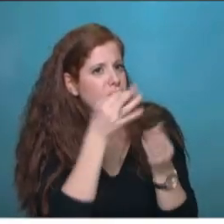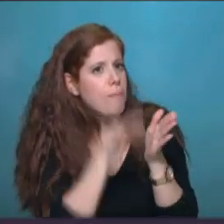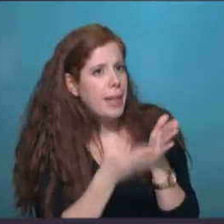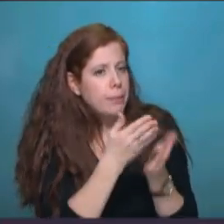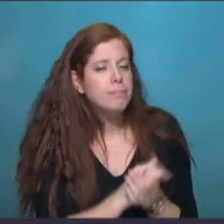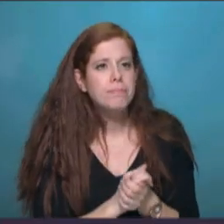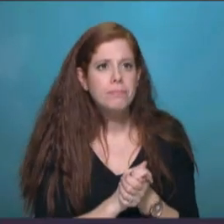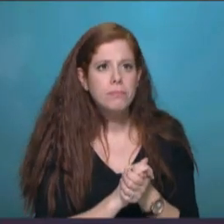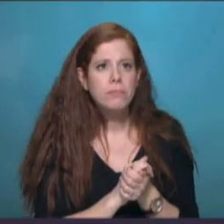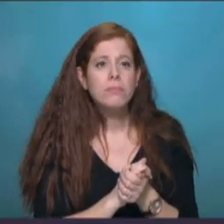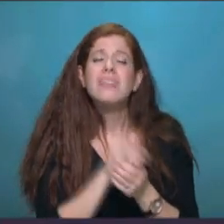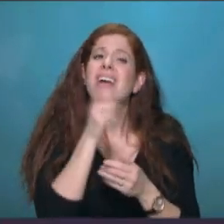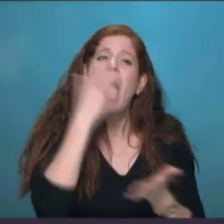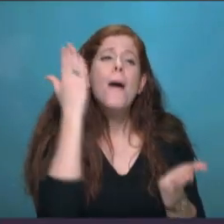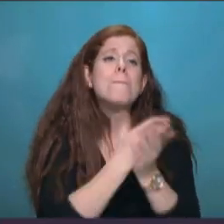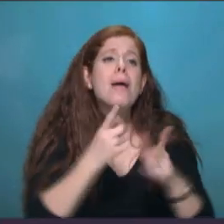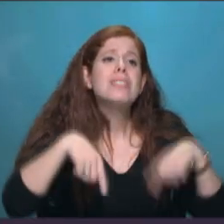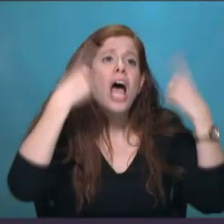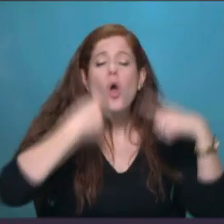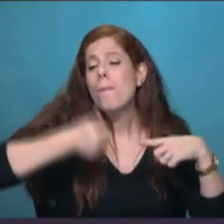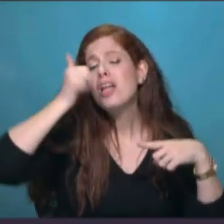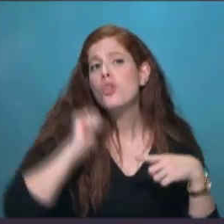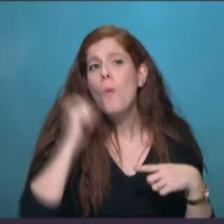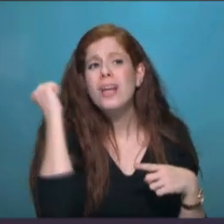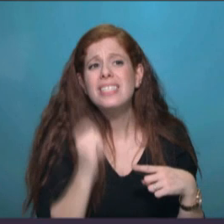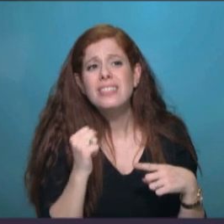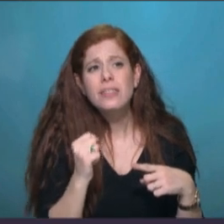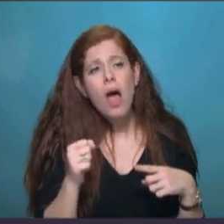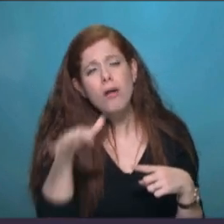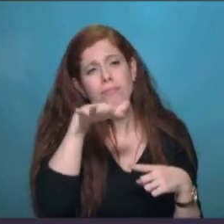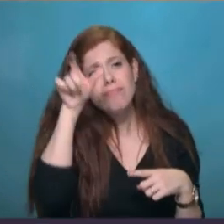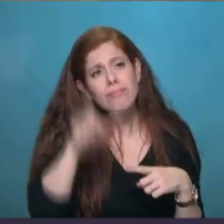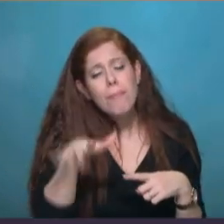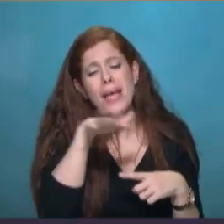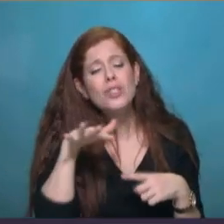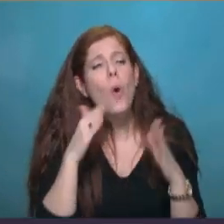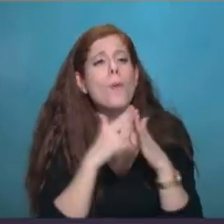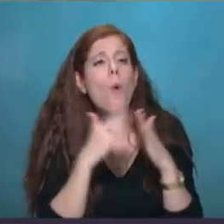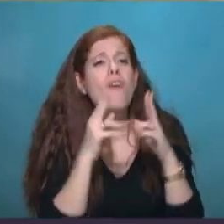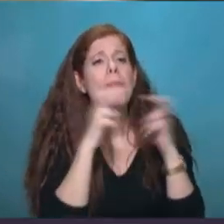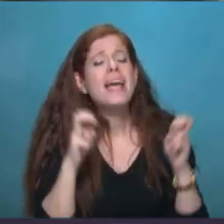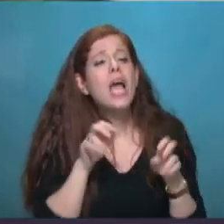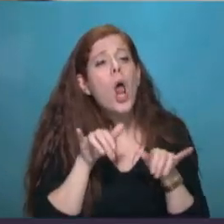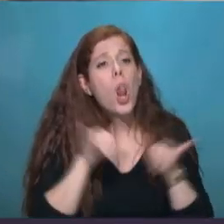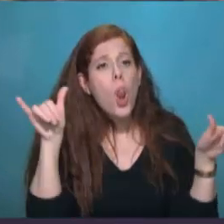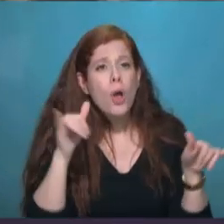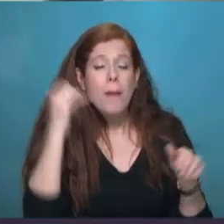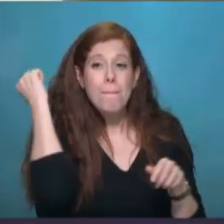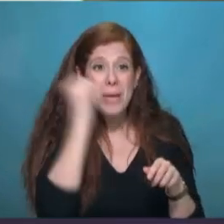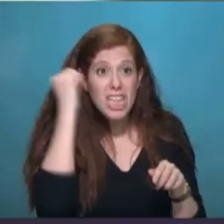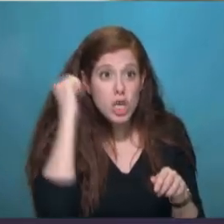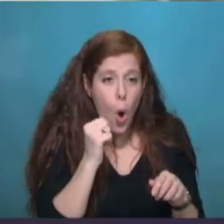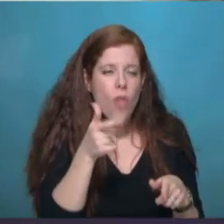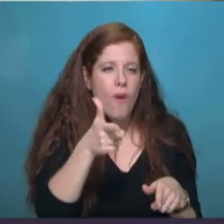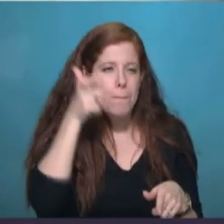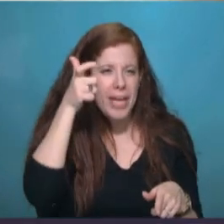כך לאור היום נרצח אתמול תא בטלבז באזור מגוריו בעיר לוד בדקירות ובירי. במצלמות ההבטחה